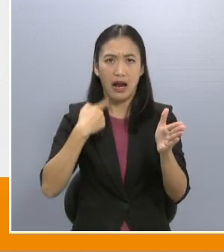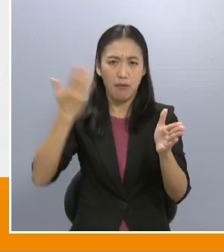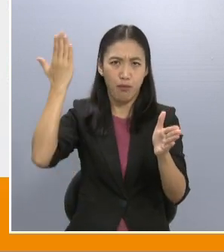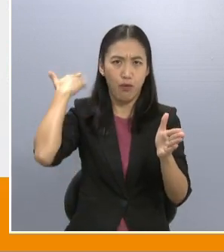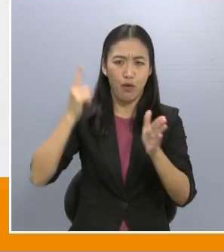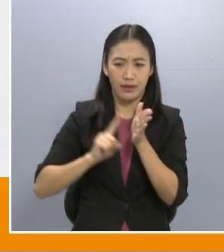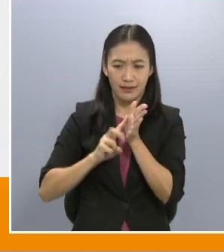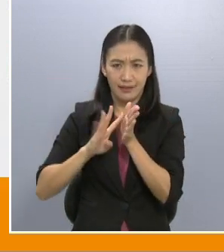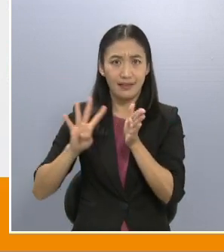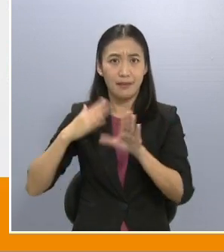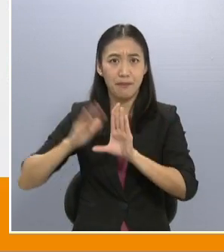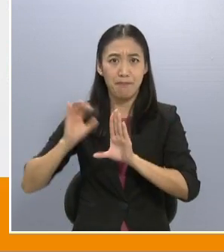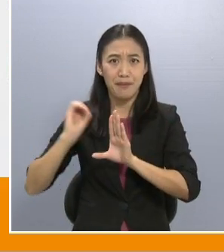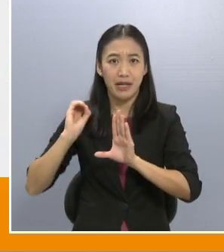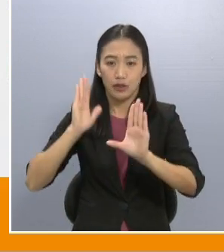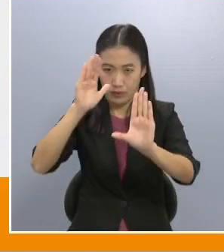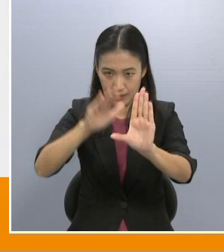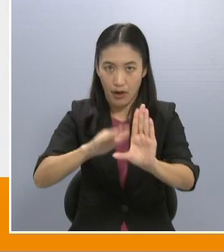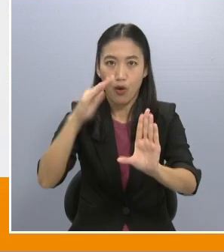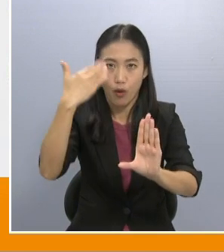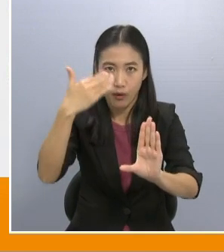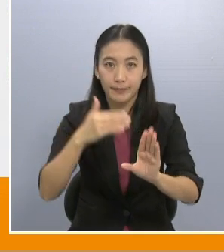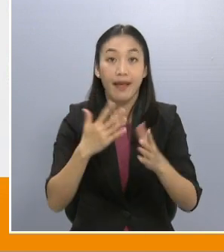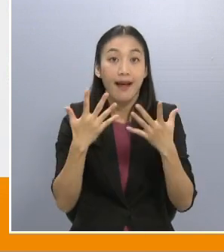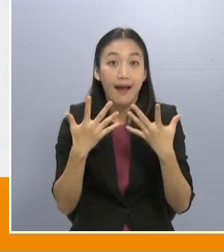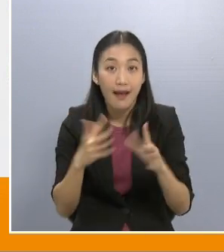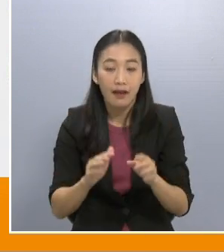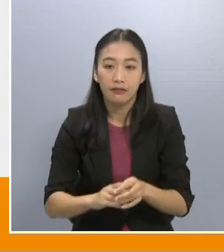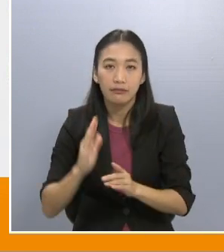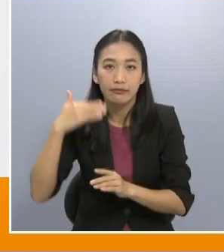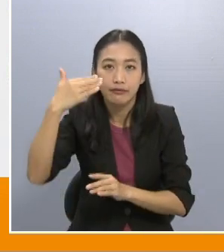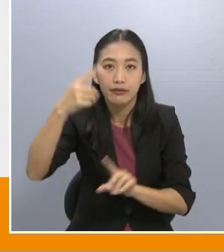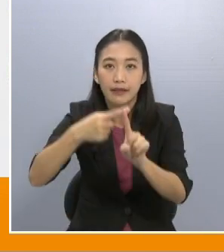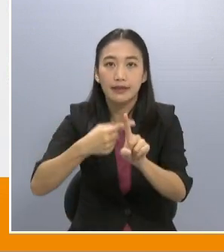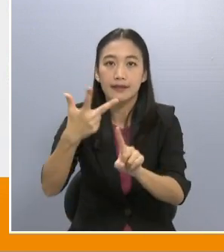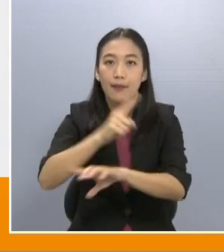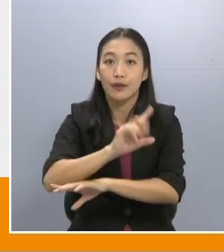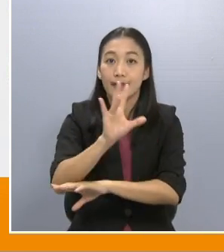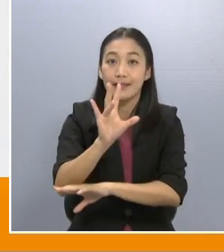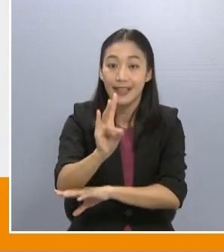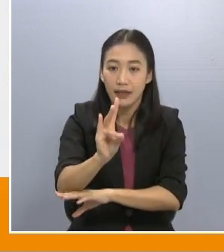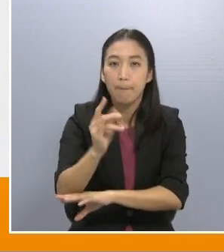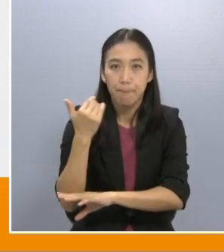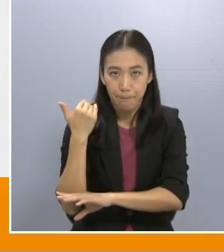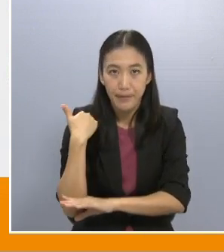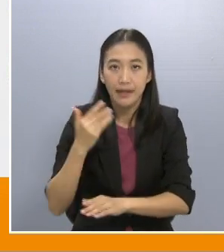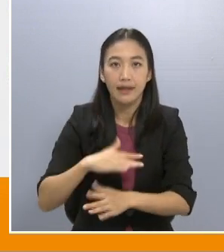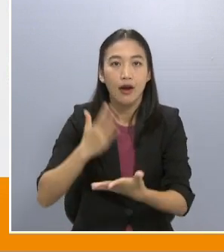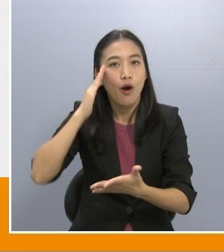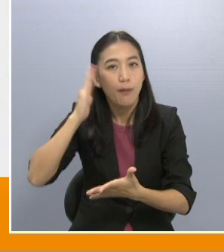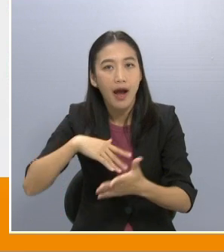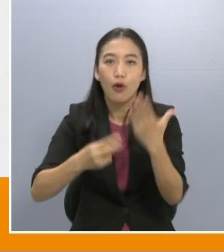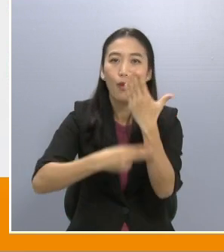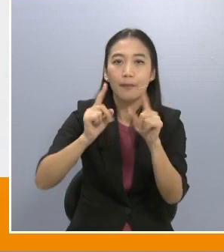7มีนาคมเปิดจองที่พักแล้วก็กดยอมรับข้อตกลงในแอปเป๋าตังค์10มีนาคม